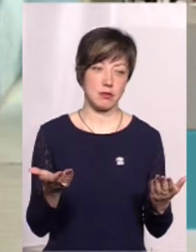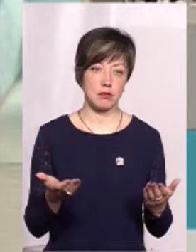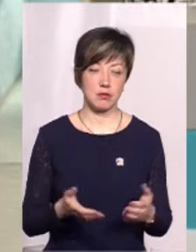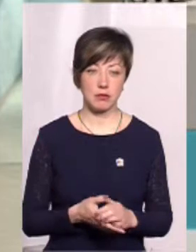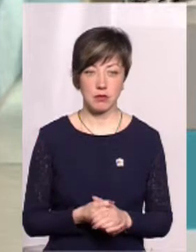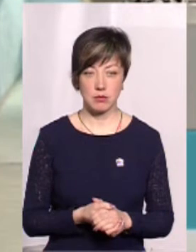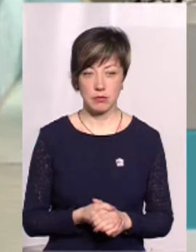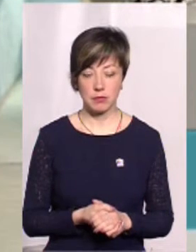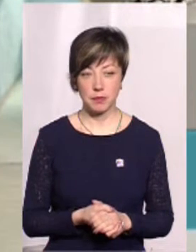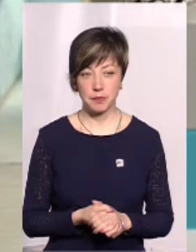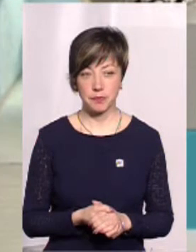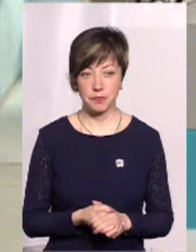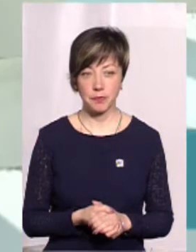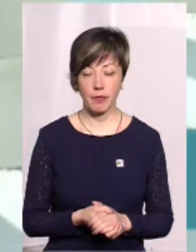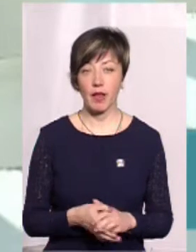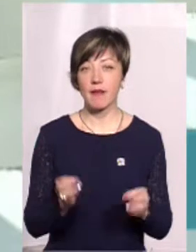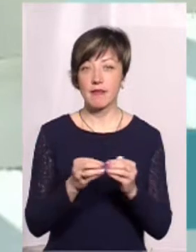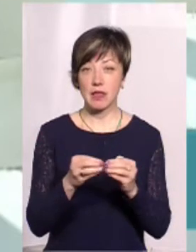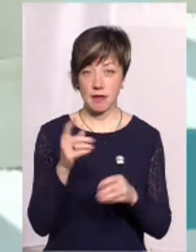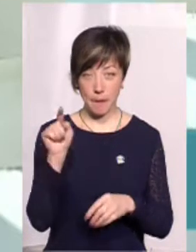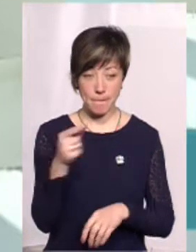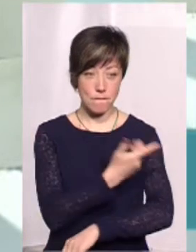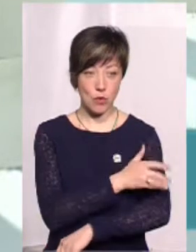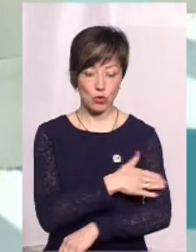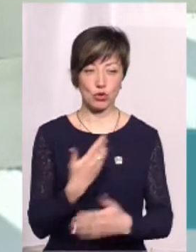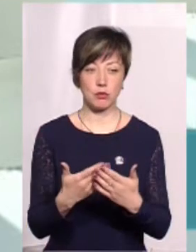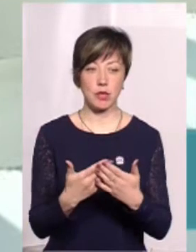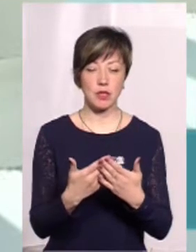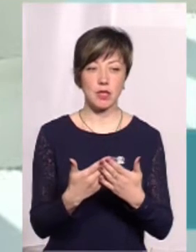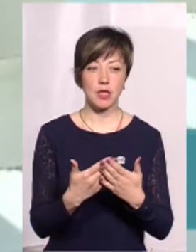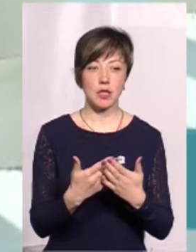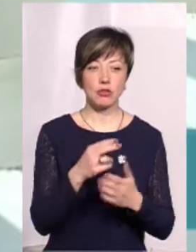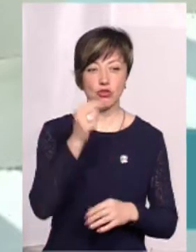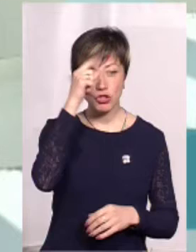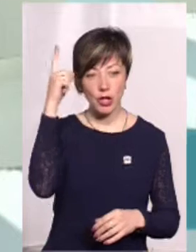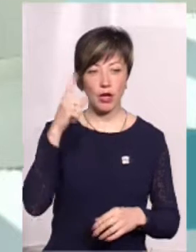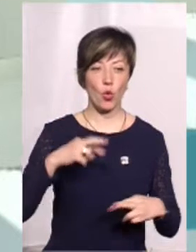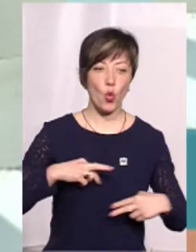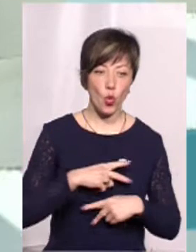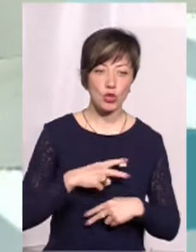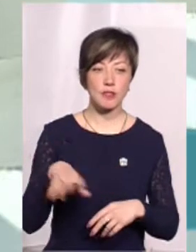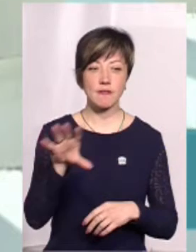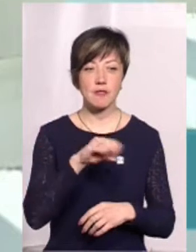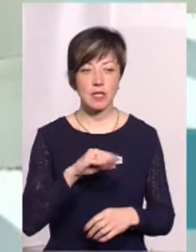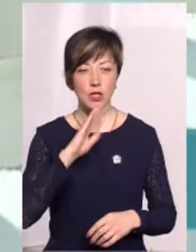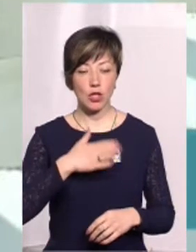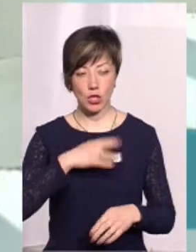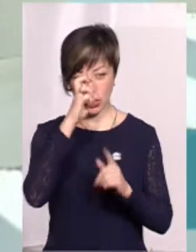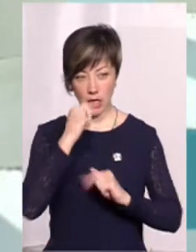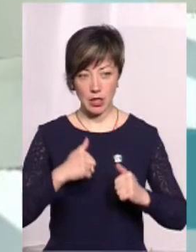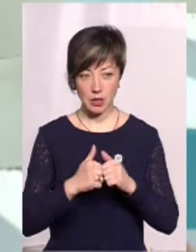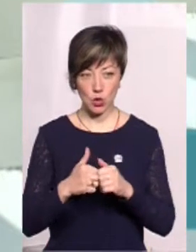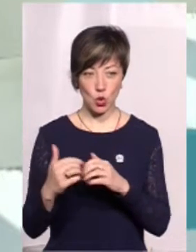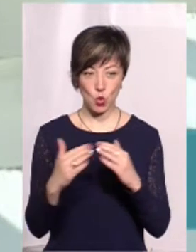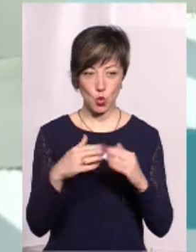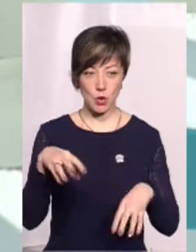випадку. В ті ж самі Польщі, Словаччині, Чехії, Угорщині, тобто в всіх наших